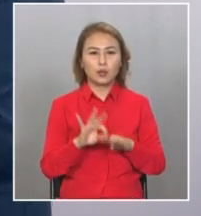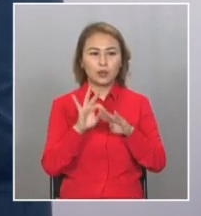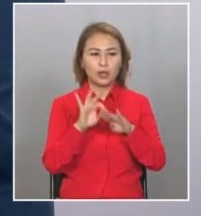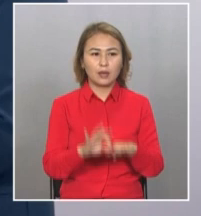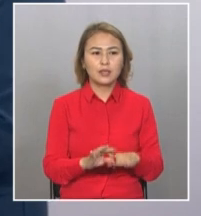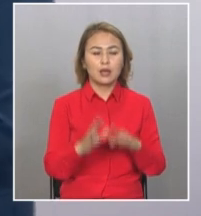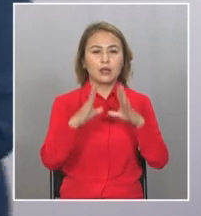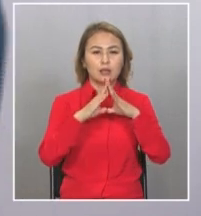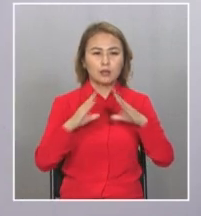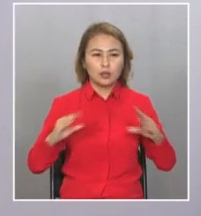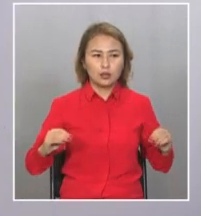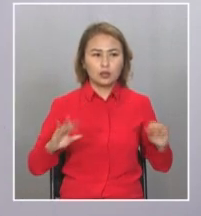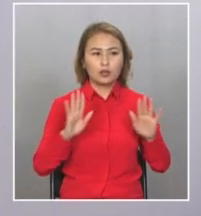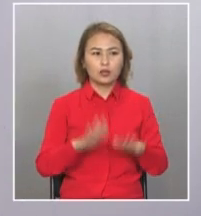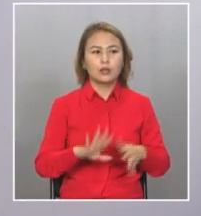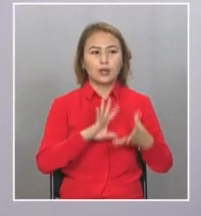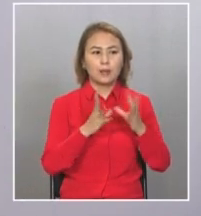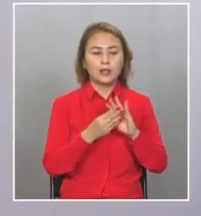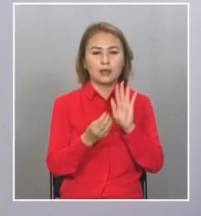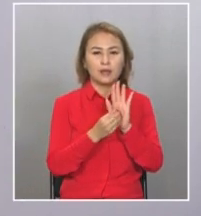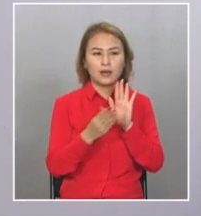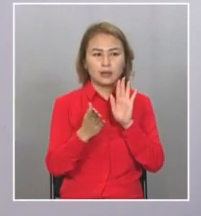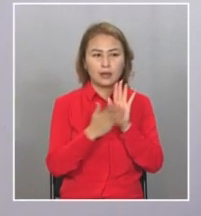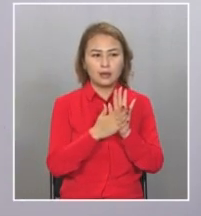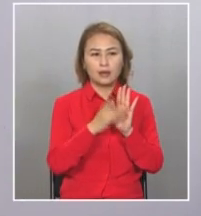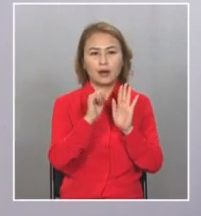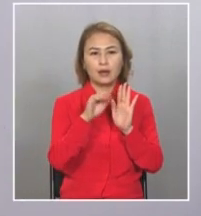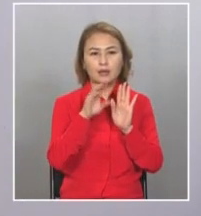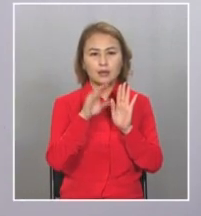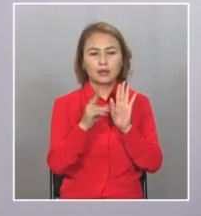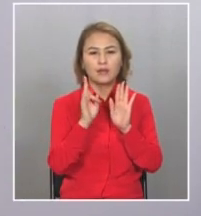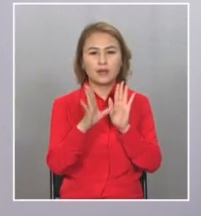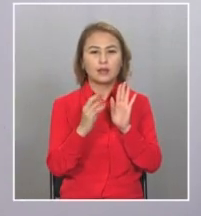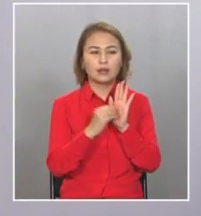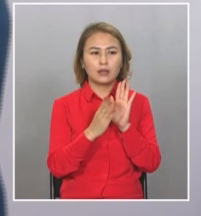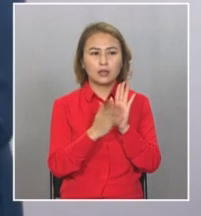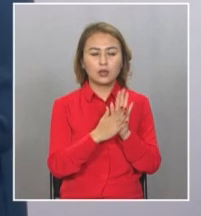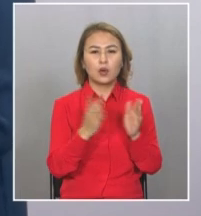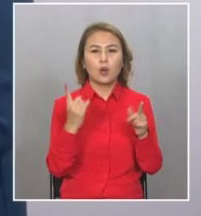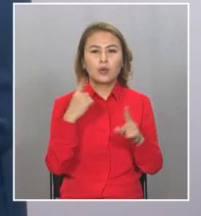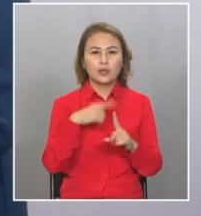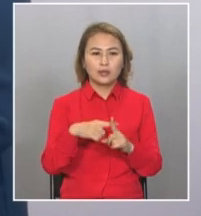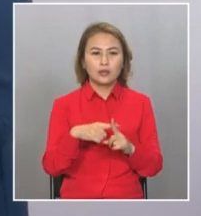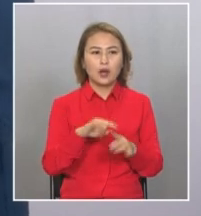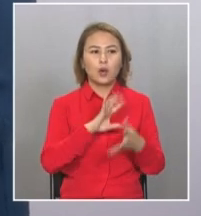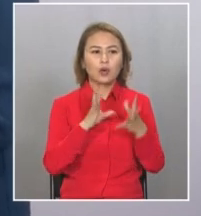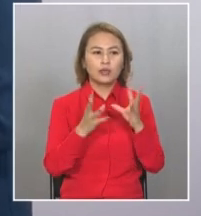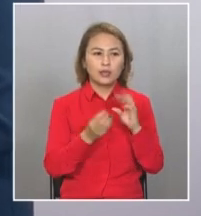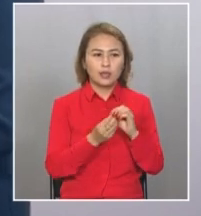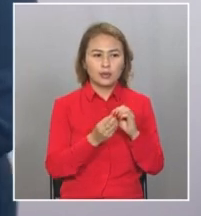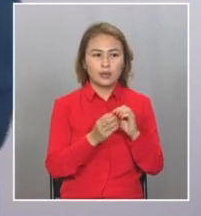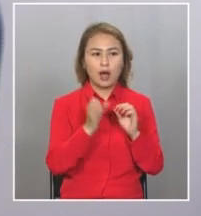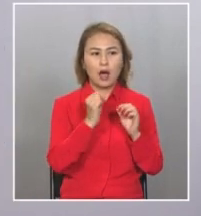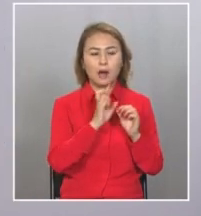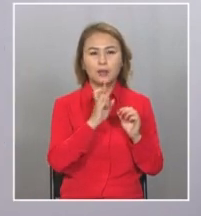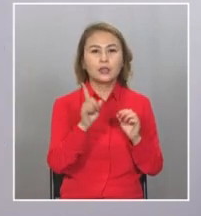Яғни тік бұрышты үш бұрыштың гипотенузасының квадраты катеттерінің квадраттарының қосындысына тең. Олай болса, осыдан